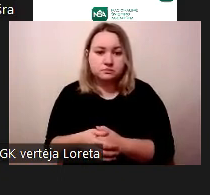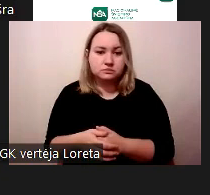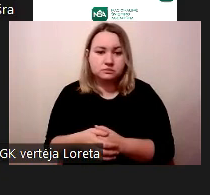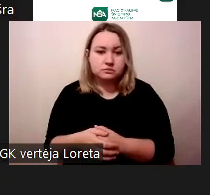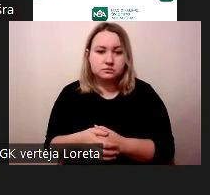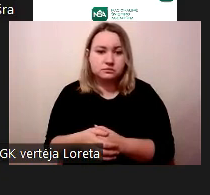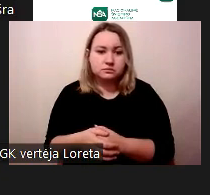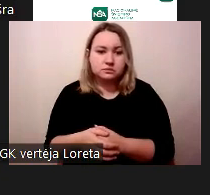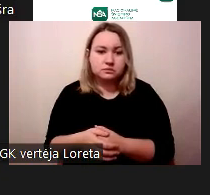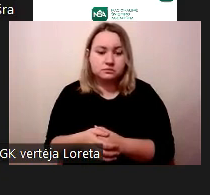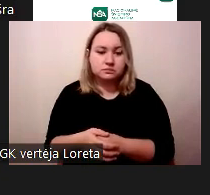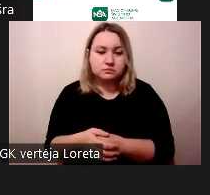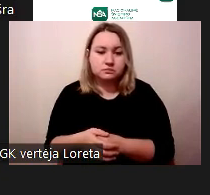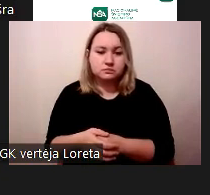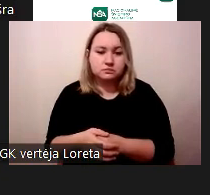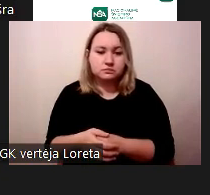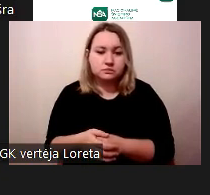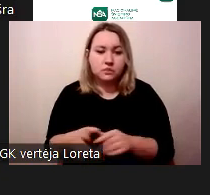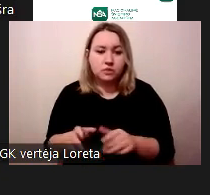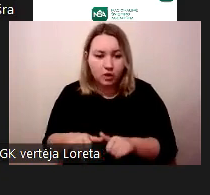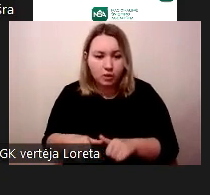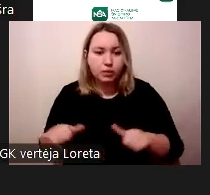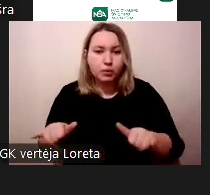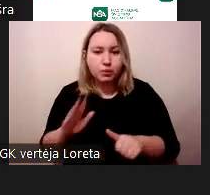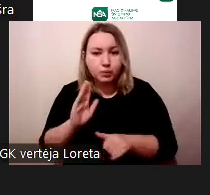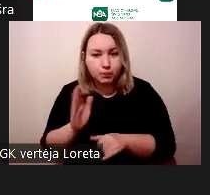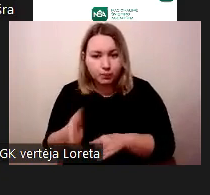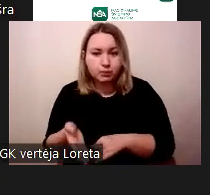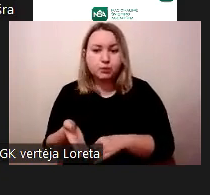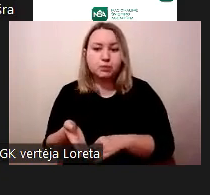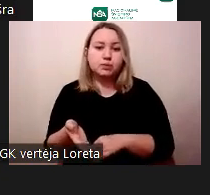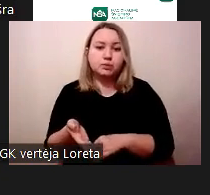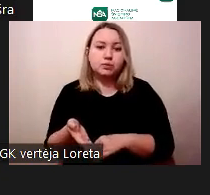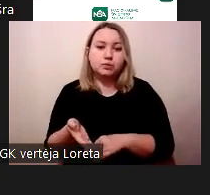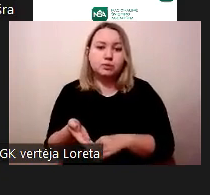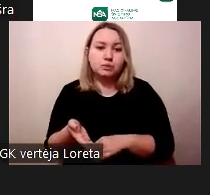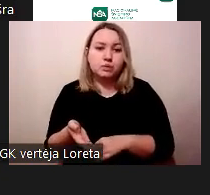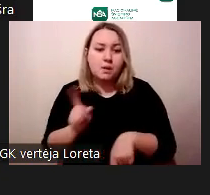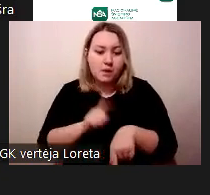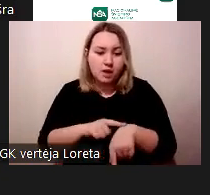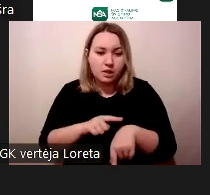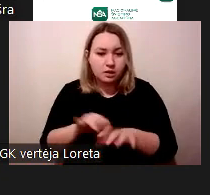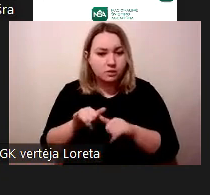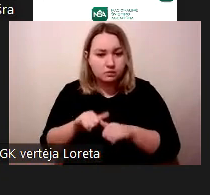Taigi, plėtra su laiku,